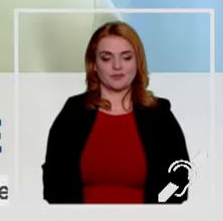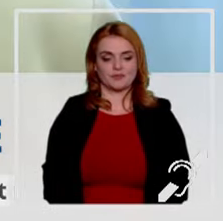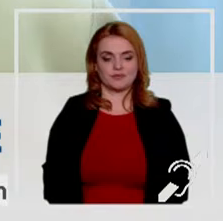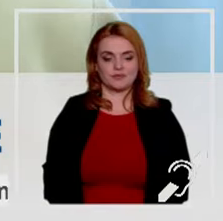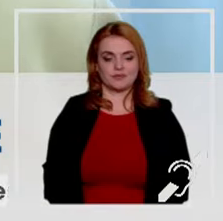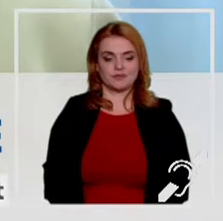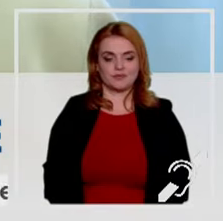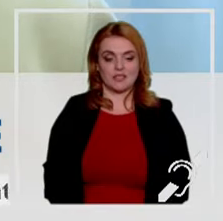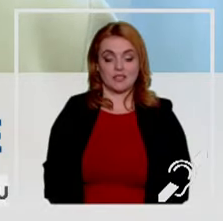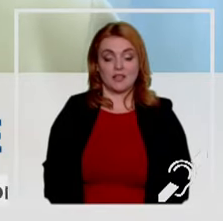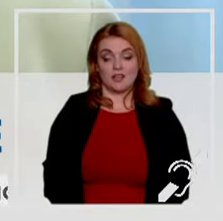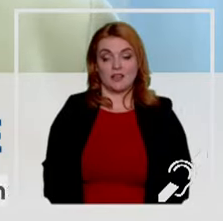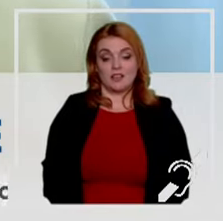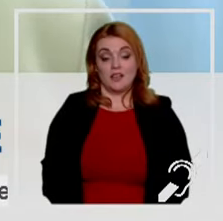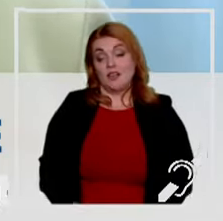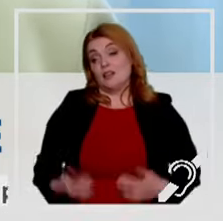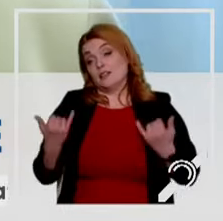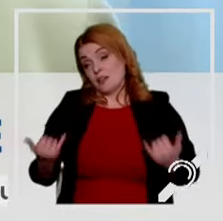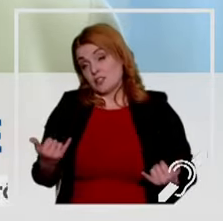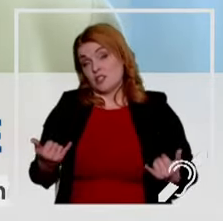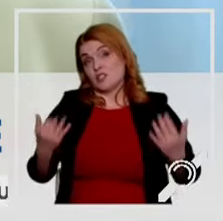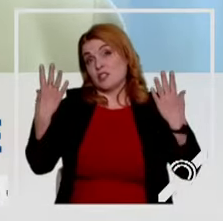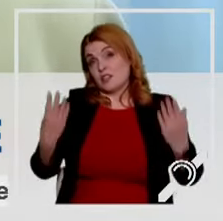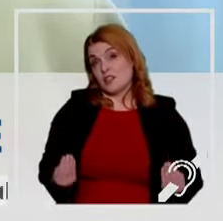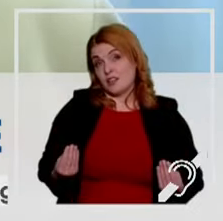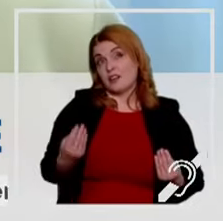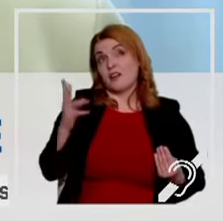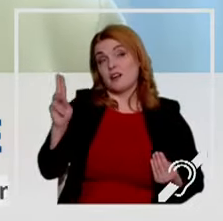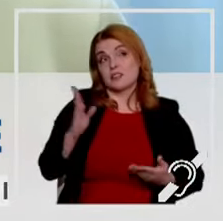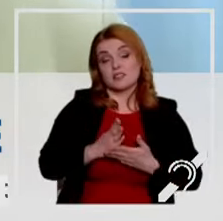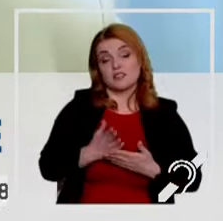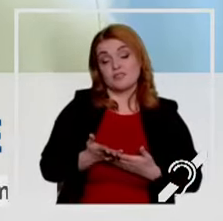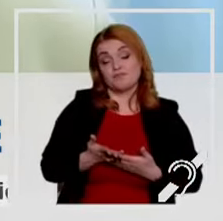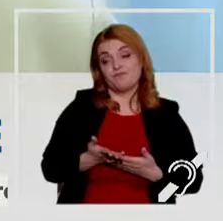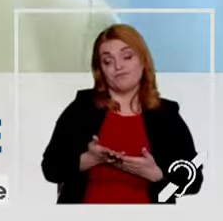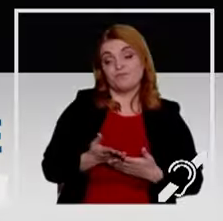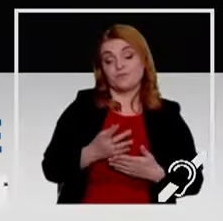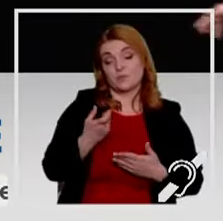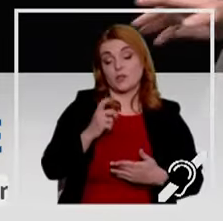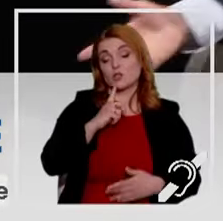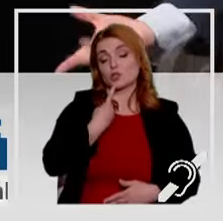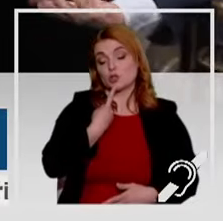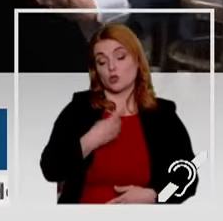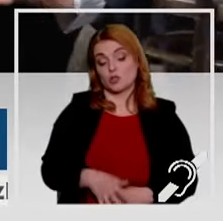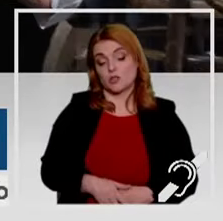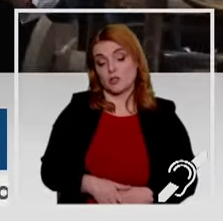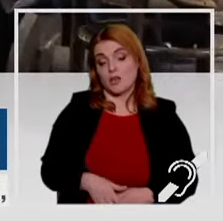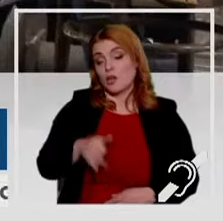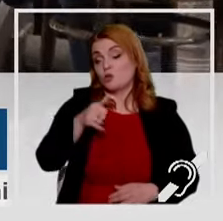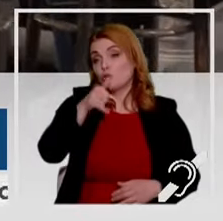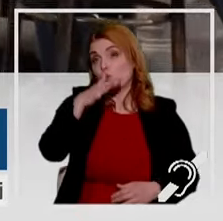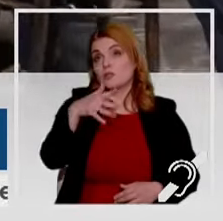În vremurile astea stranii și confuze, aș putea spune, nu pot să spun